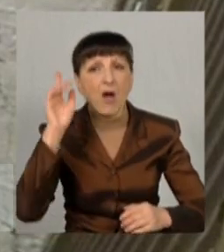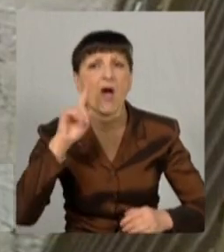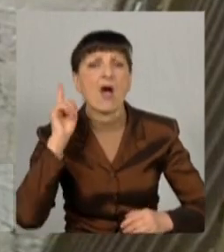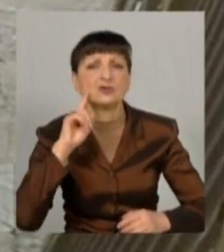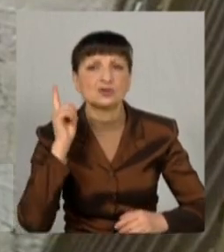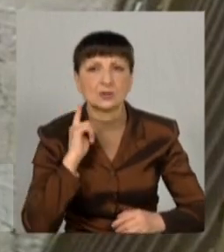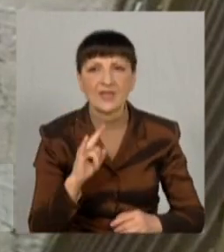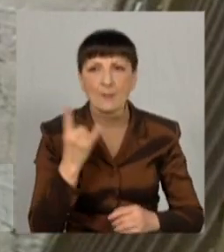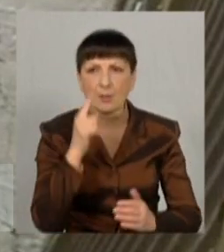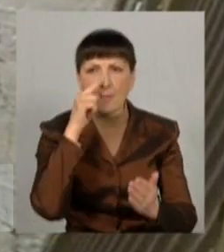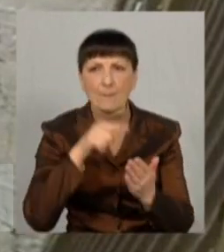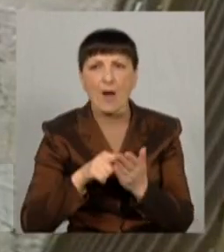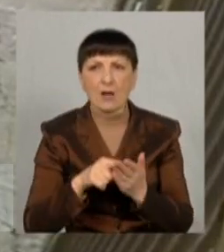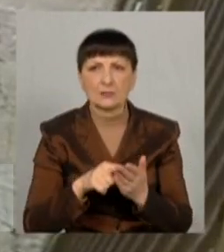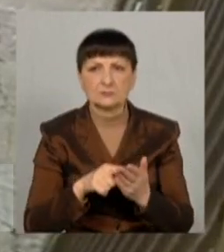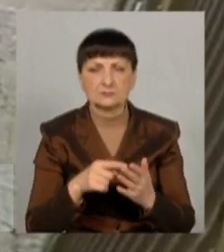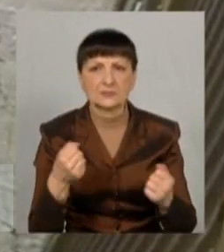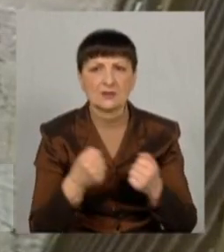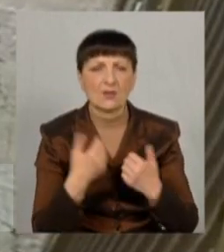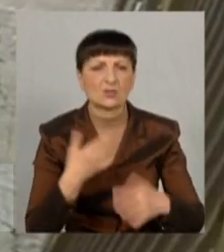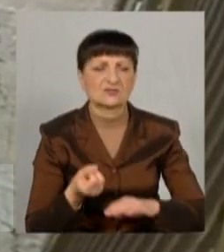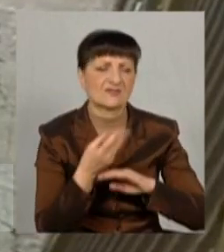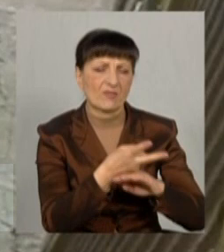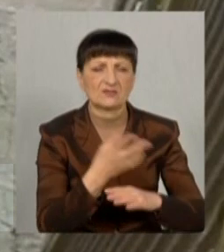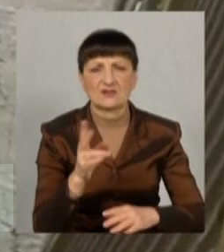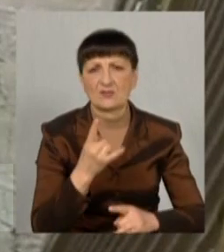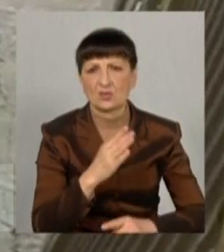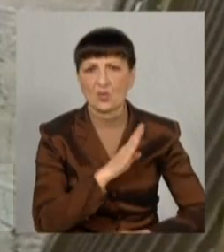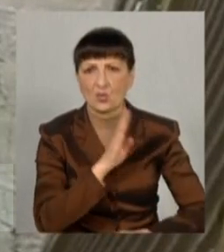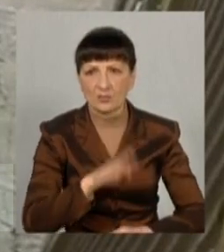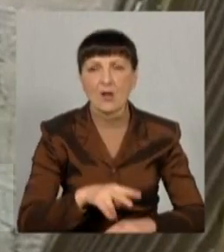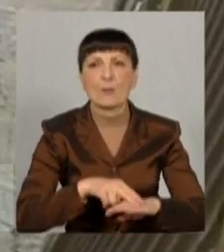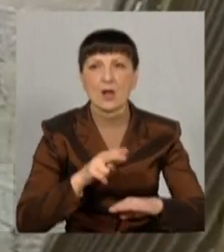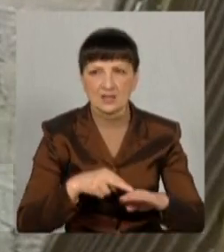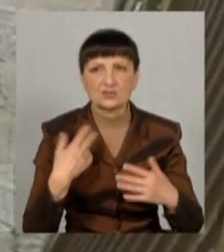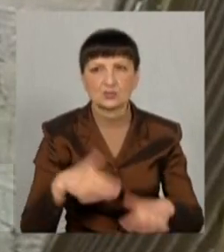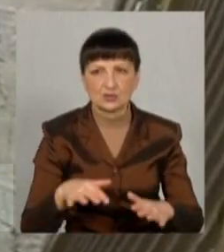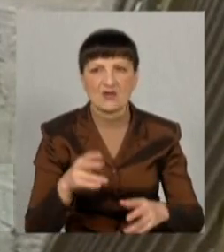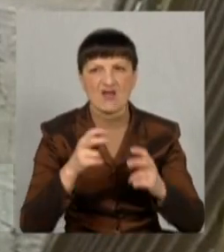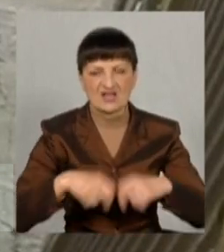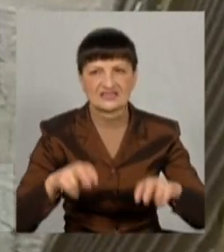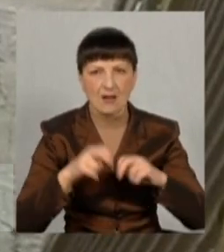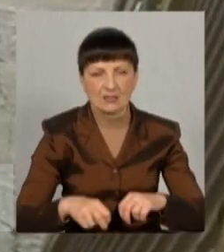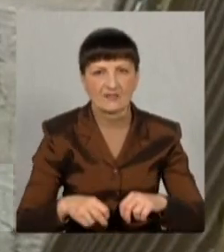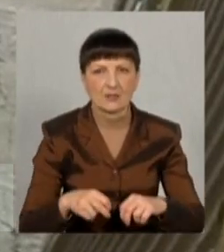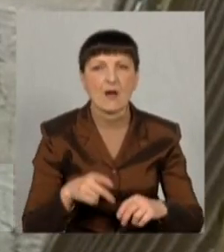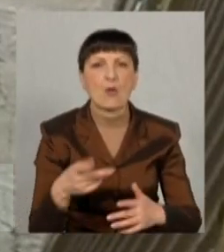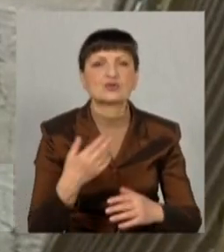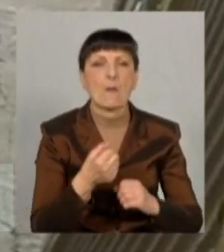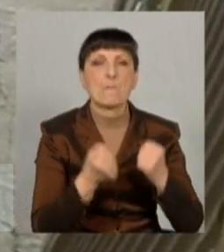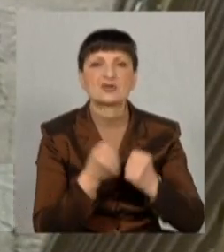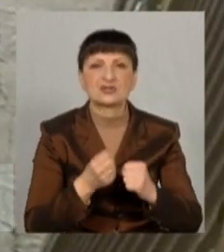школьник. Малыш, попавший под колеса, скончался в районной больнице. Полиция проводит досудебное расследование. Авто помещено